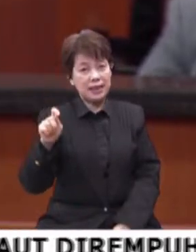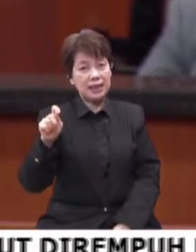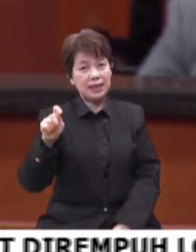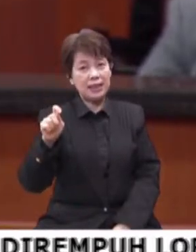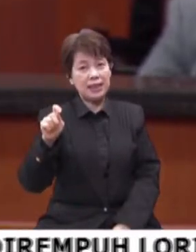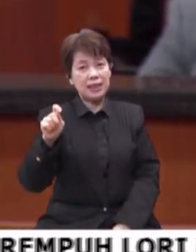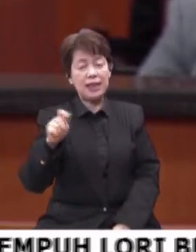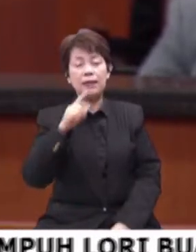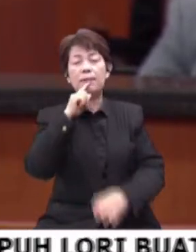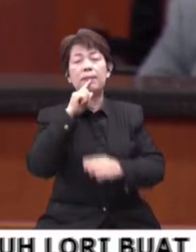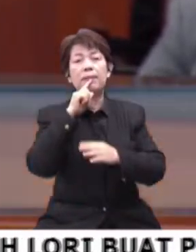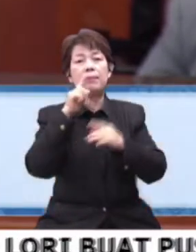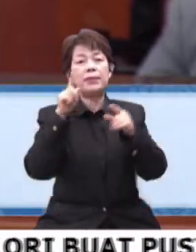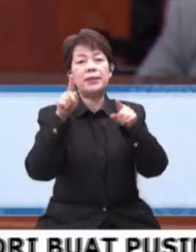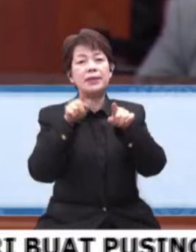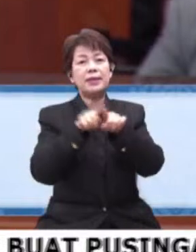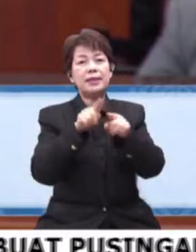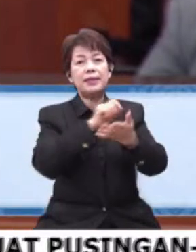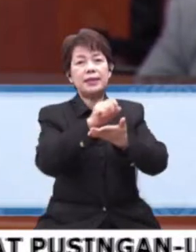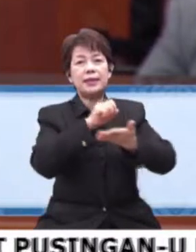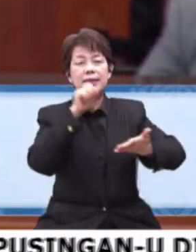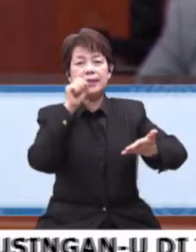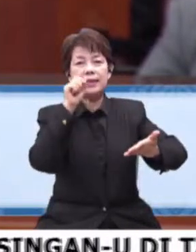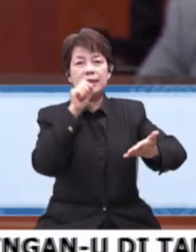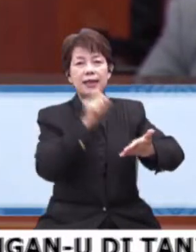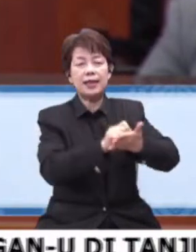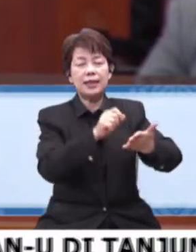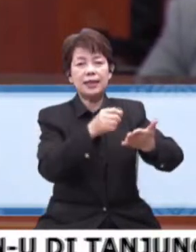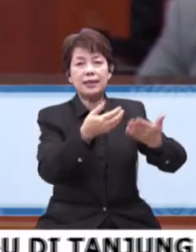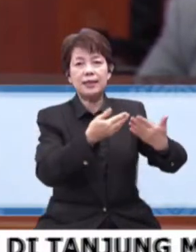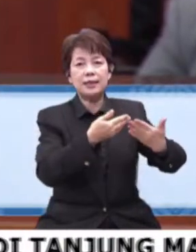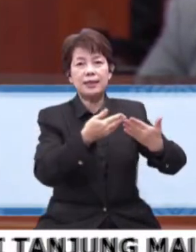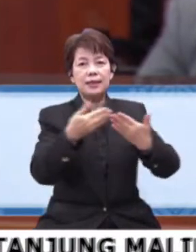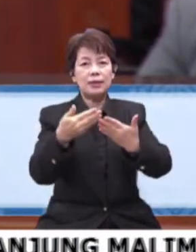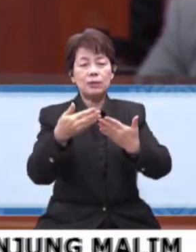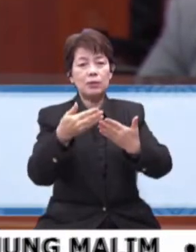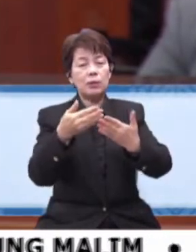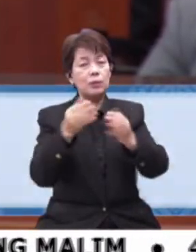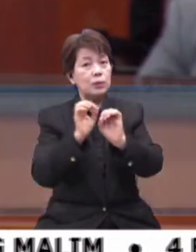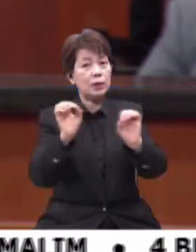perjanjian seterusnya yang tidak melakukan